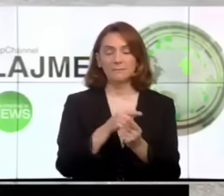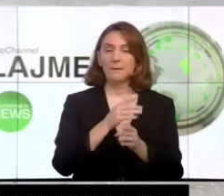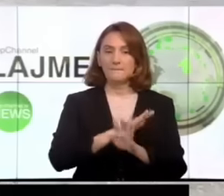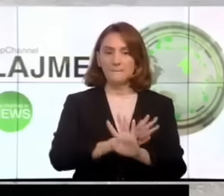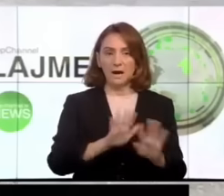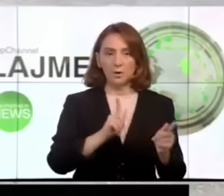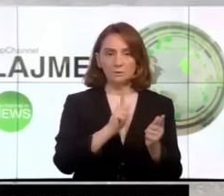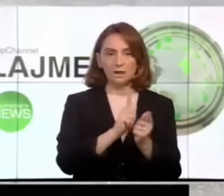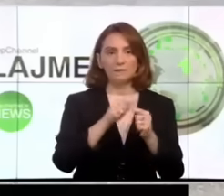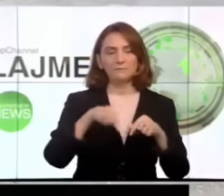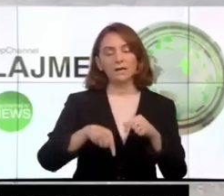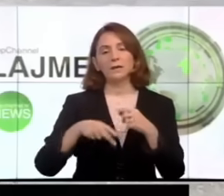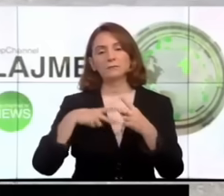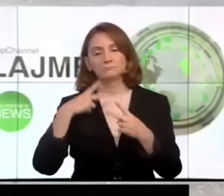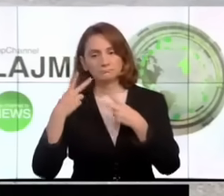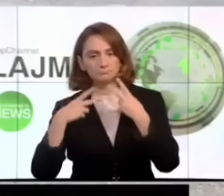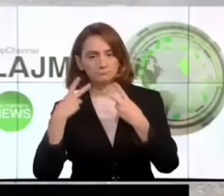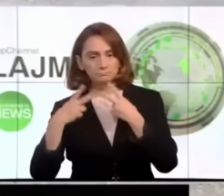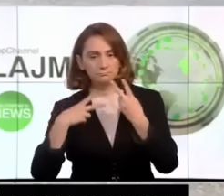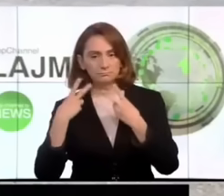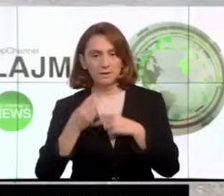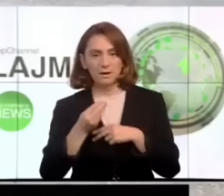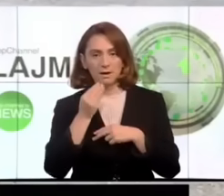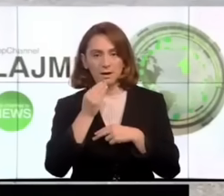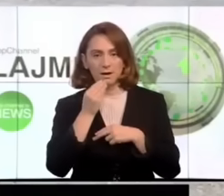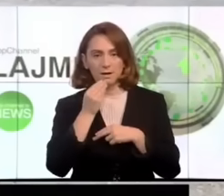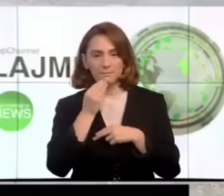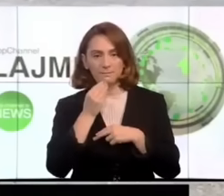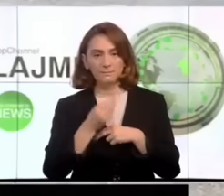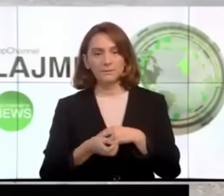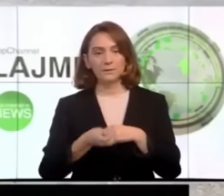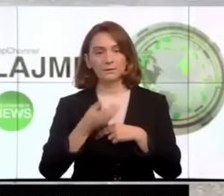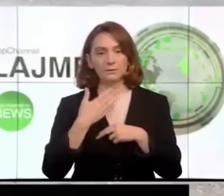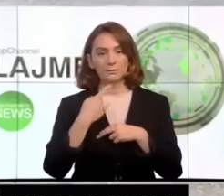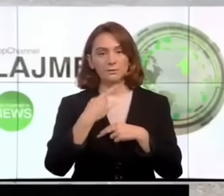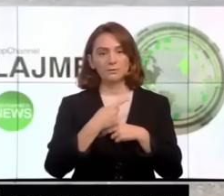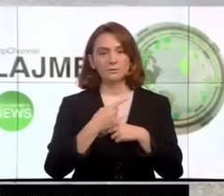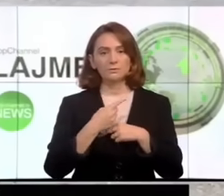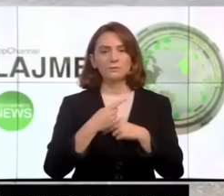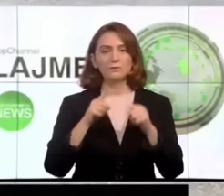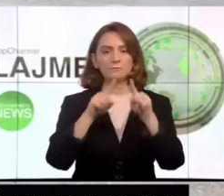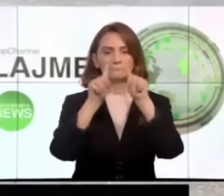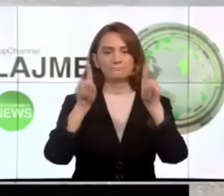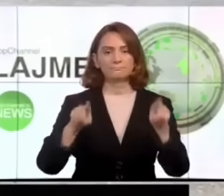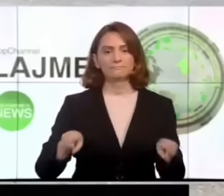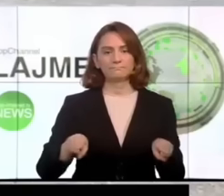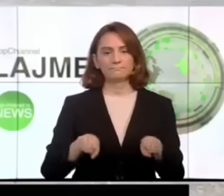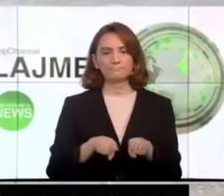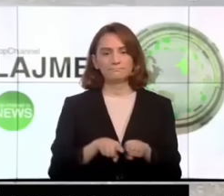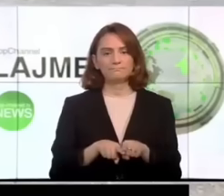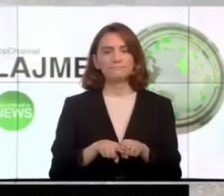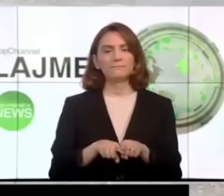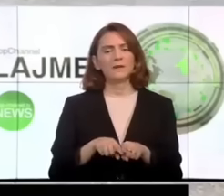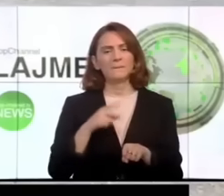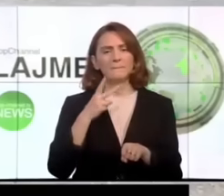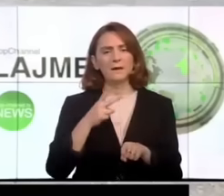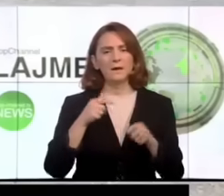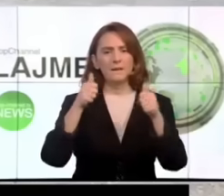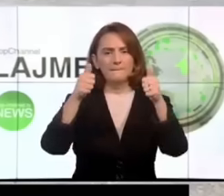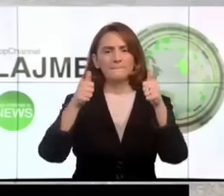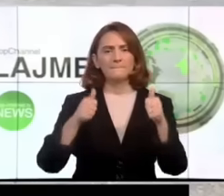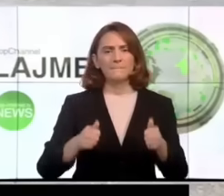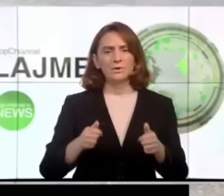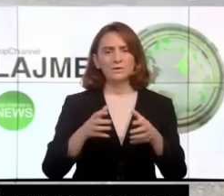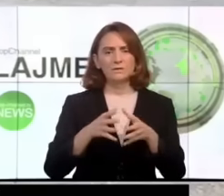meje ndodhet posteri gjigant i kryeministrit Rama, i cili ka pritur sot deputetët socialist në Elbasan. Një poster